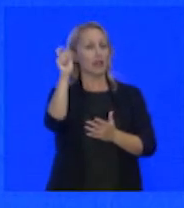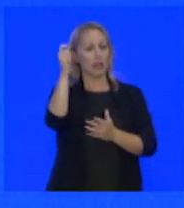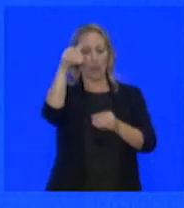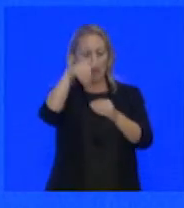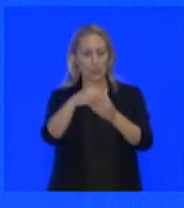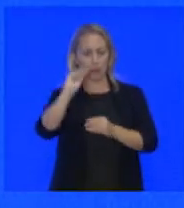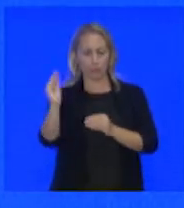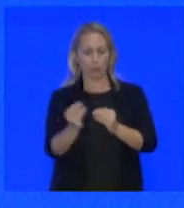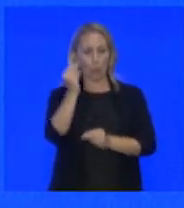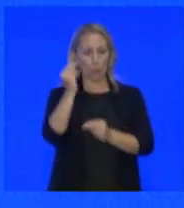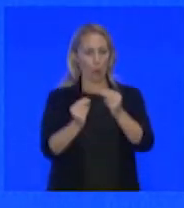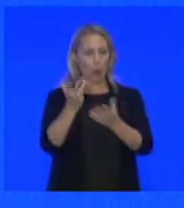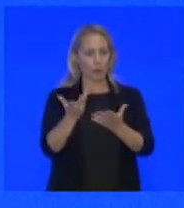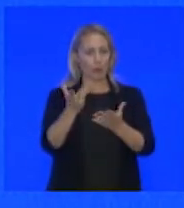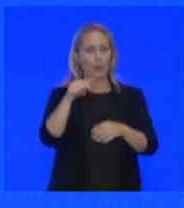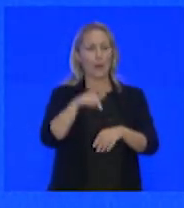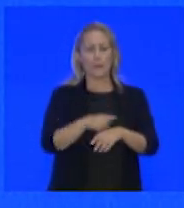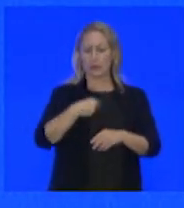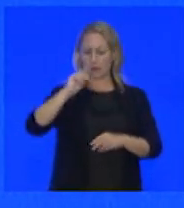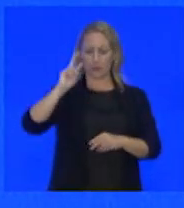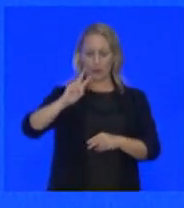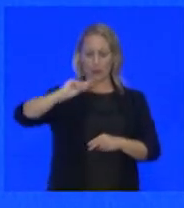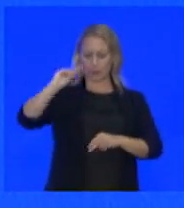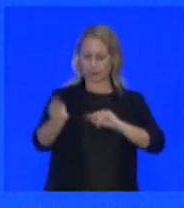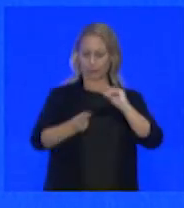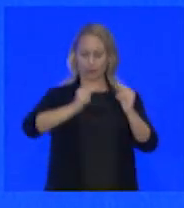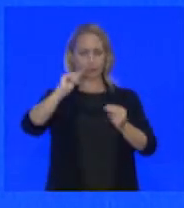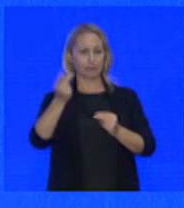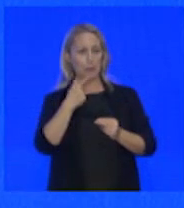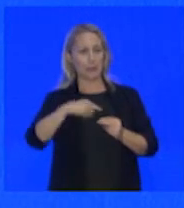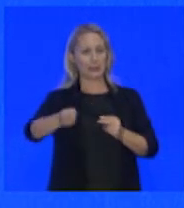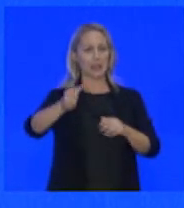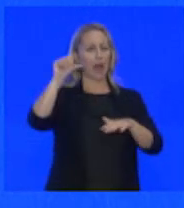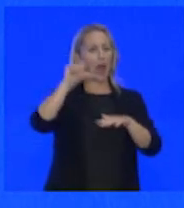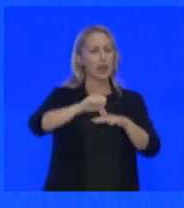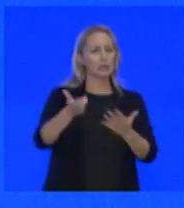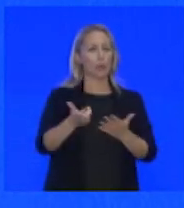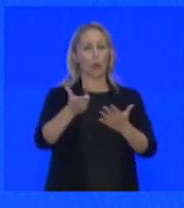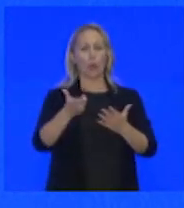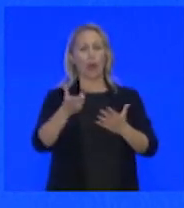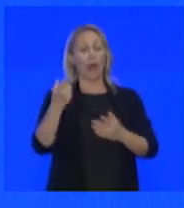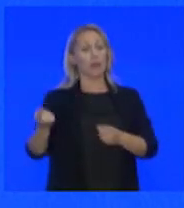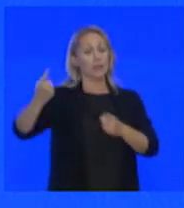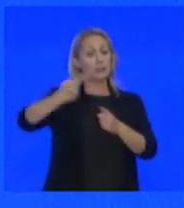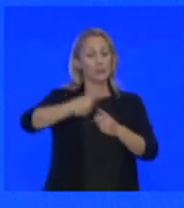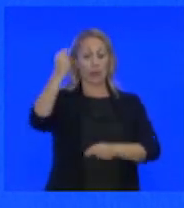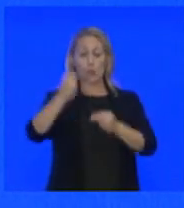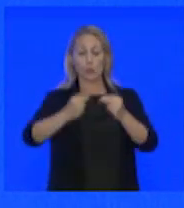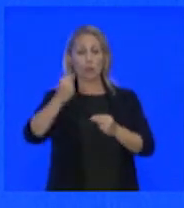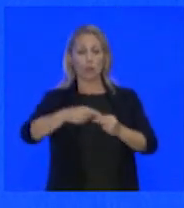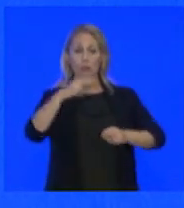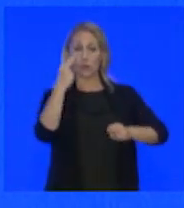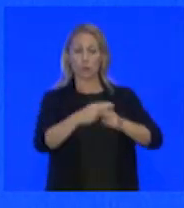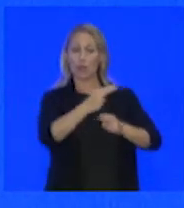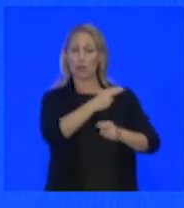όπως η πολύ δύσκολη και σύνθετη διαχείριση του μεταναστευτικού, αλλά και θεσμικές, όπως η υπονόμευση